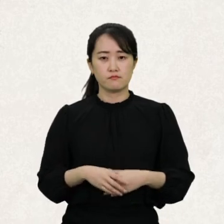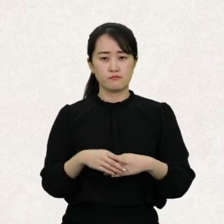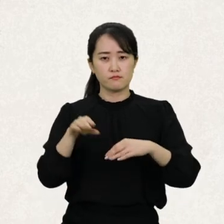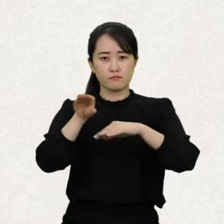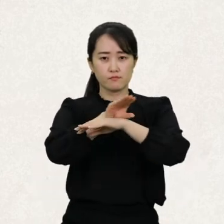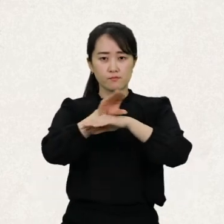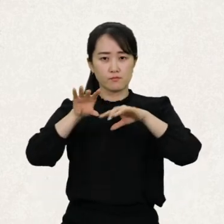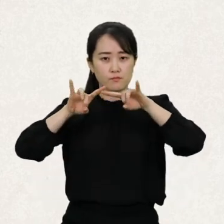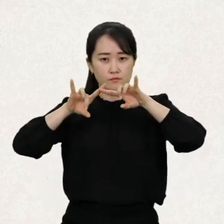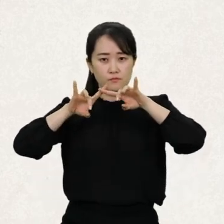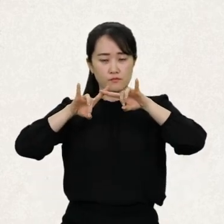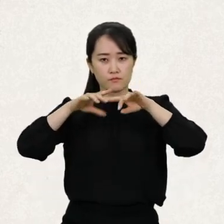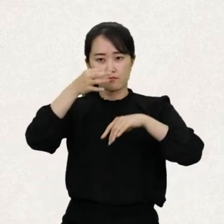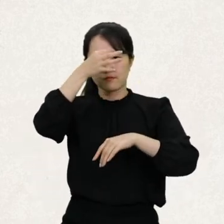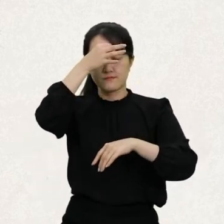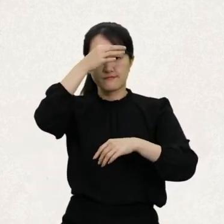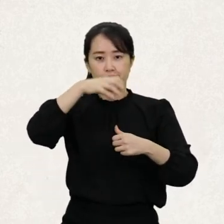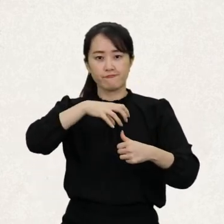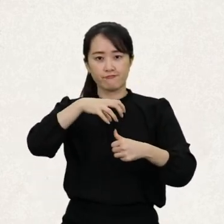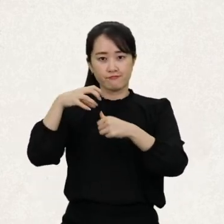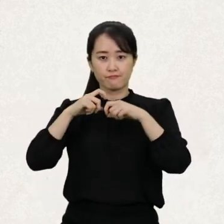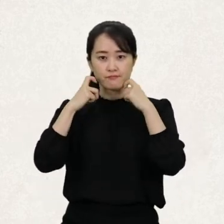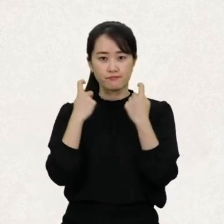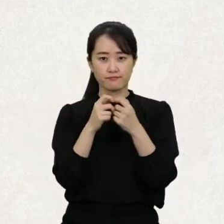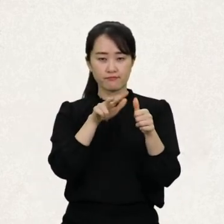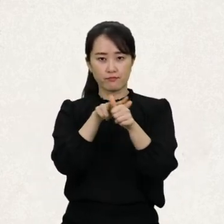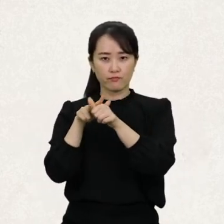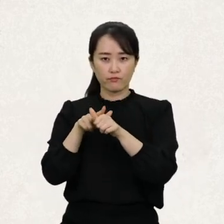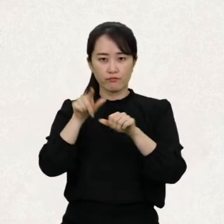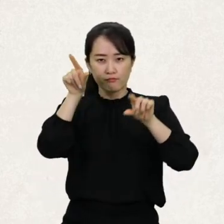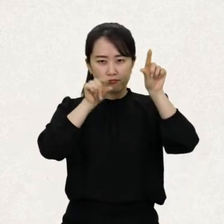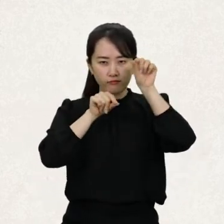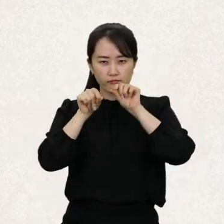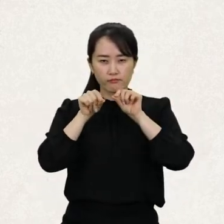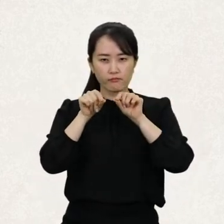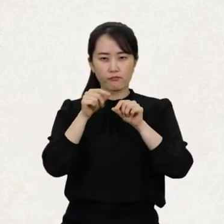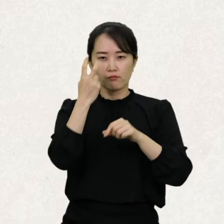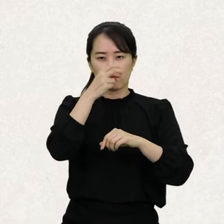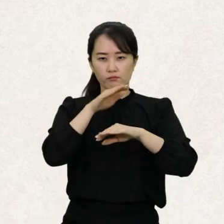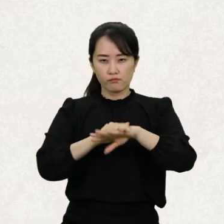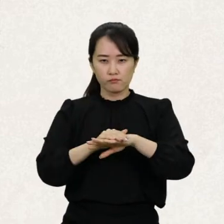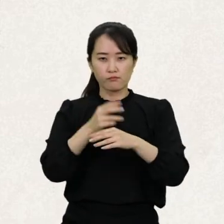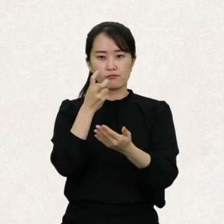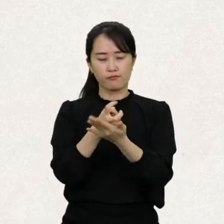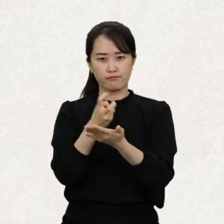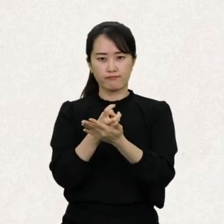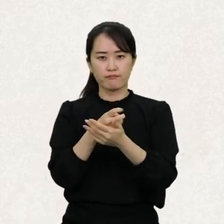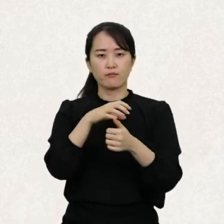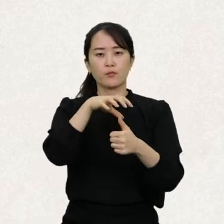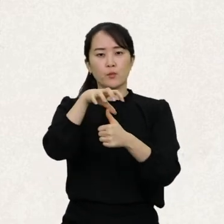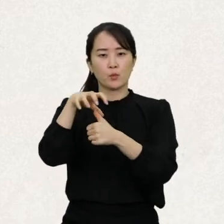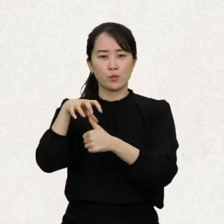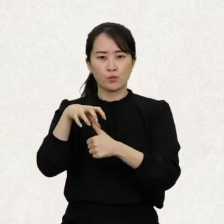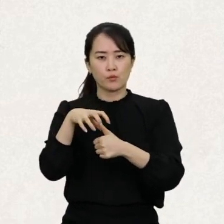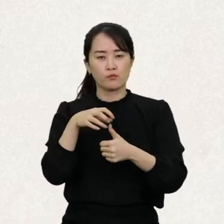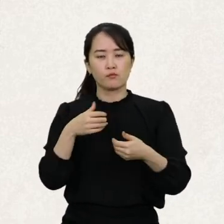컴퓨터 정보통신 기술을 이용한 개인정보의 수집 및 보관도 반드시 법적으로 규제되어야